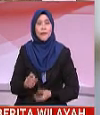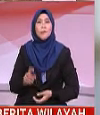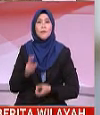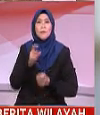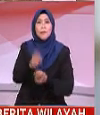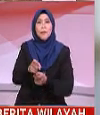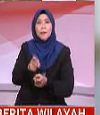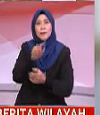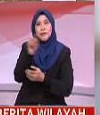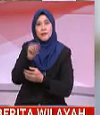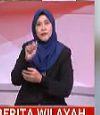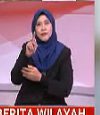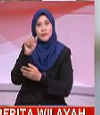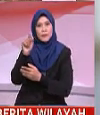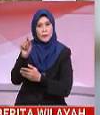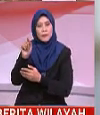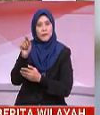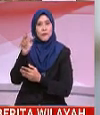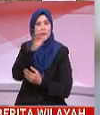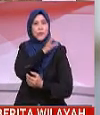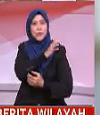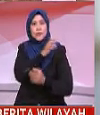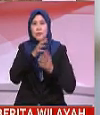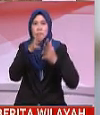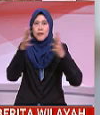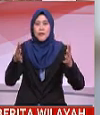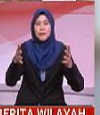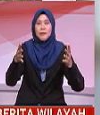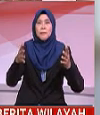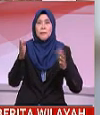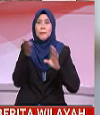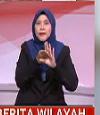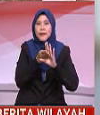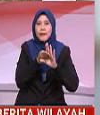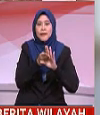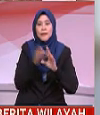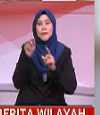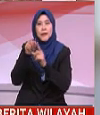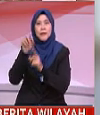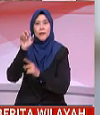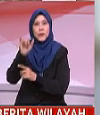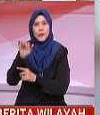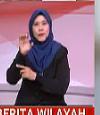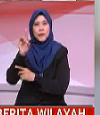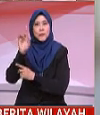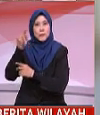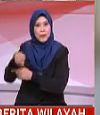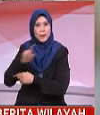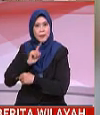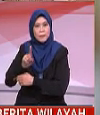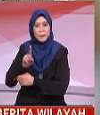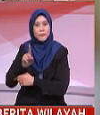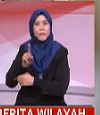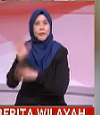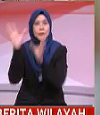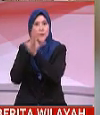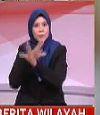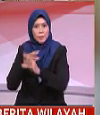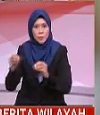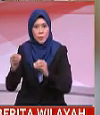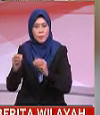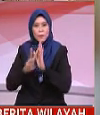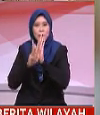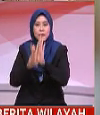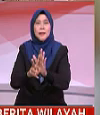Penyampaian zakat disampaikan oleh Pengurus Besar Bank Nasir Han kepada Yang di-Pertua Majlis Islam Sarawak, Dato' Misnu Taha